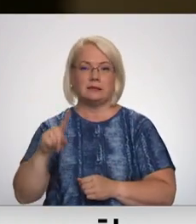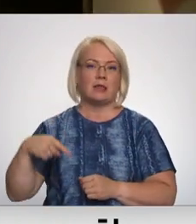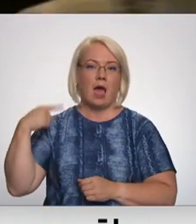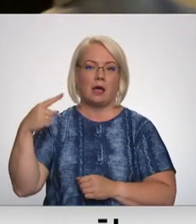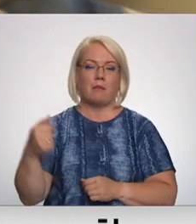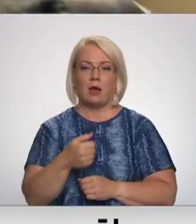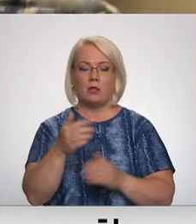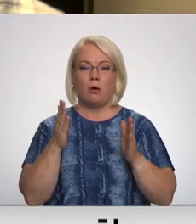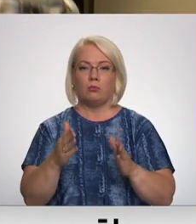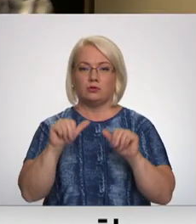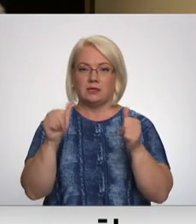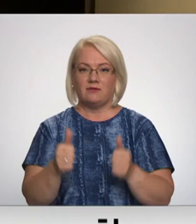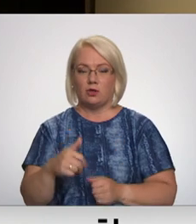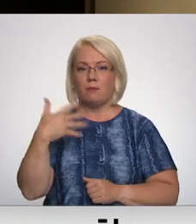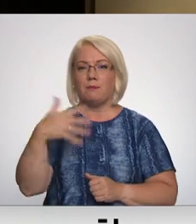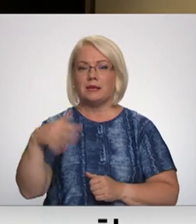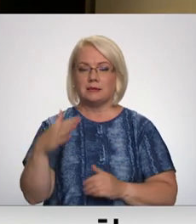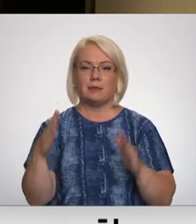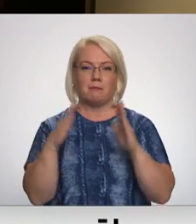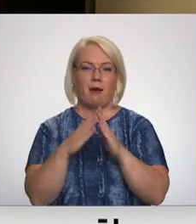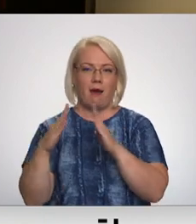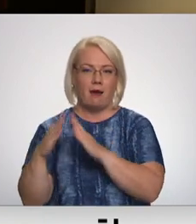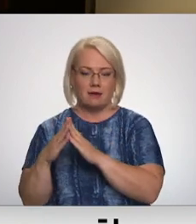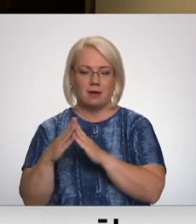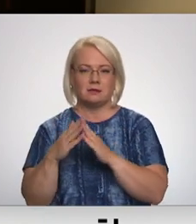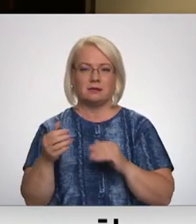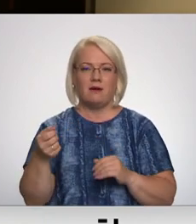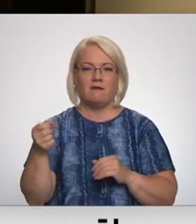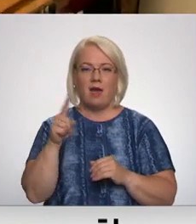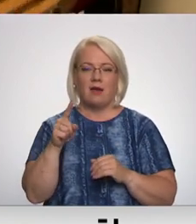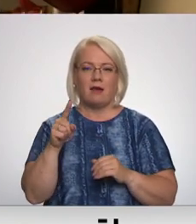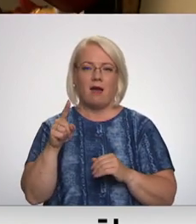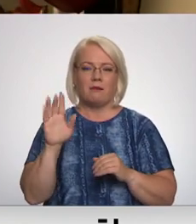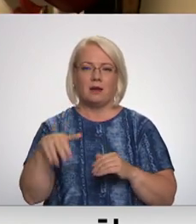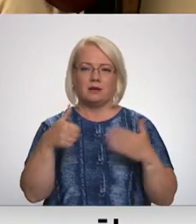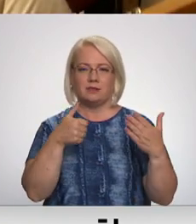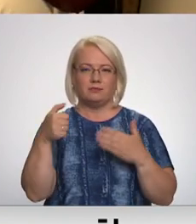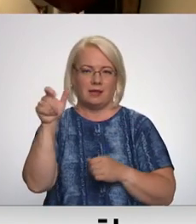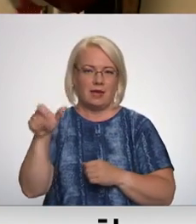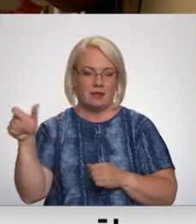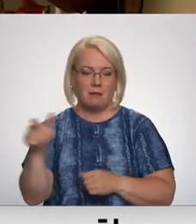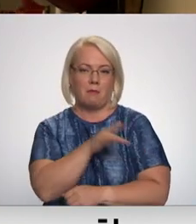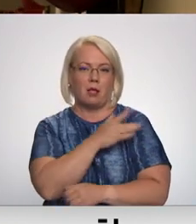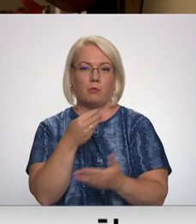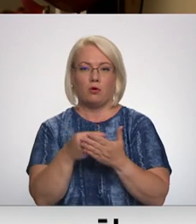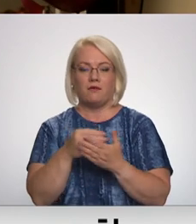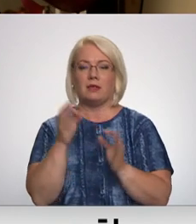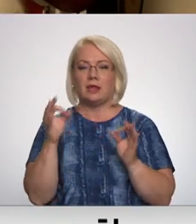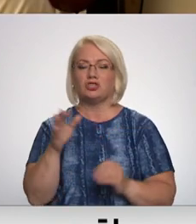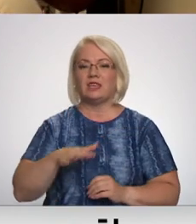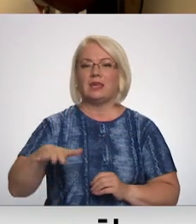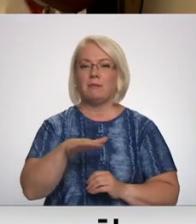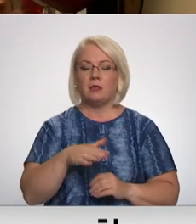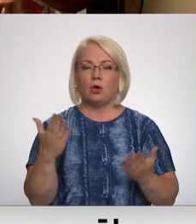gadam būs izveidoti teju 50 šādi mājokļi vairāk nekā 600 klientiem. Pakalpojumu jo īpaši novērtē tieši ģimeņu vidū,